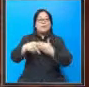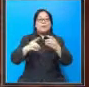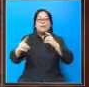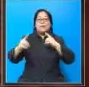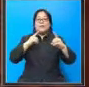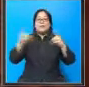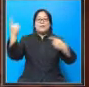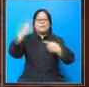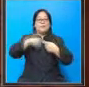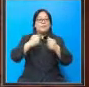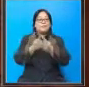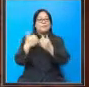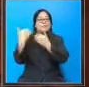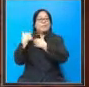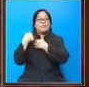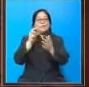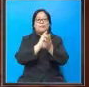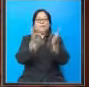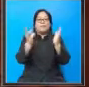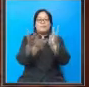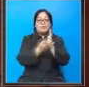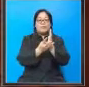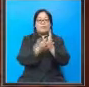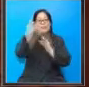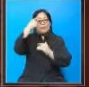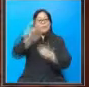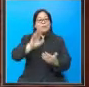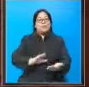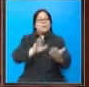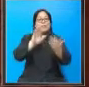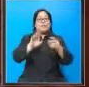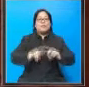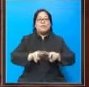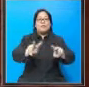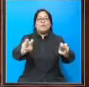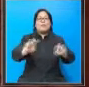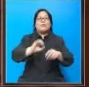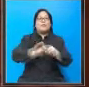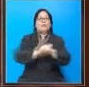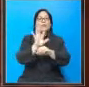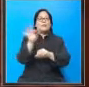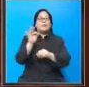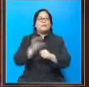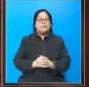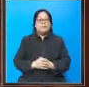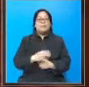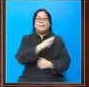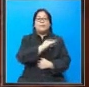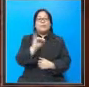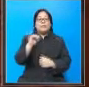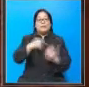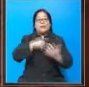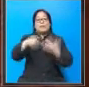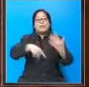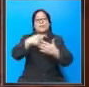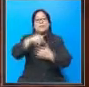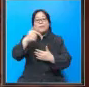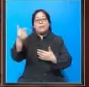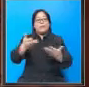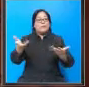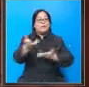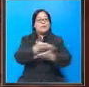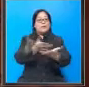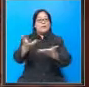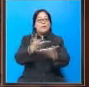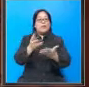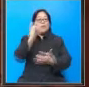dailog berkaitan dengan flanel kemeja wanita dalam menepati isu phe.in begitu juga diantara program studi ehra